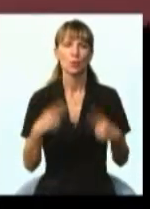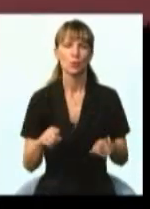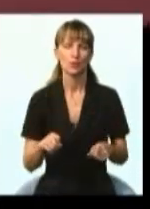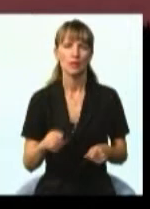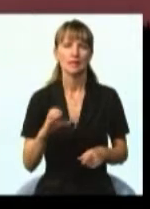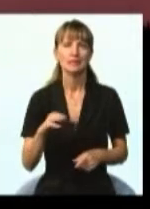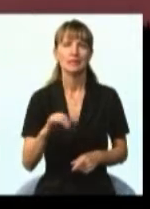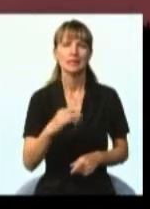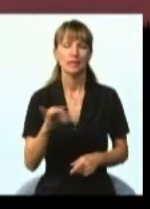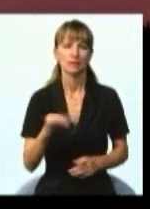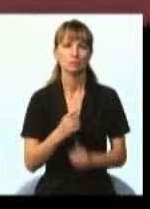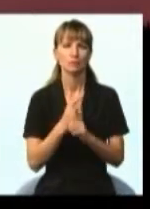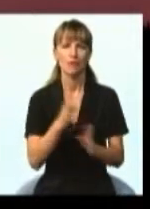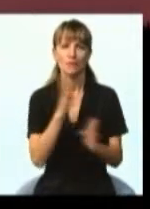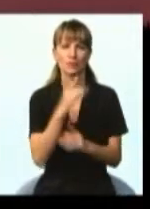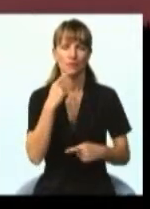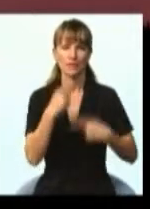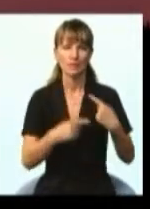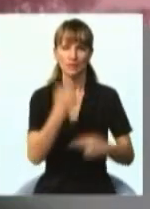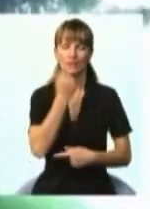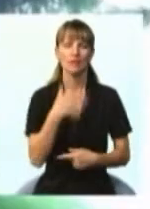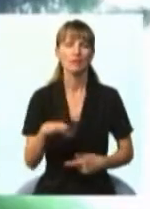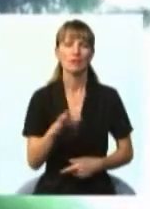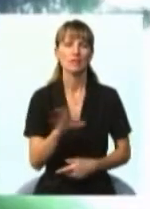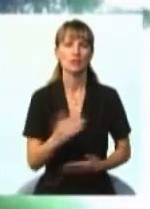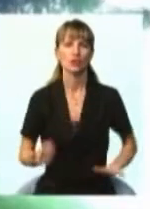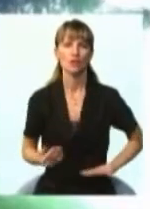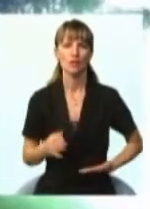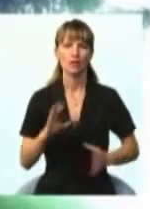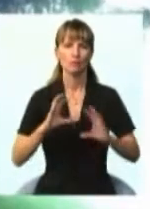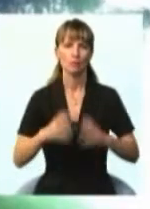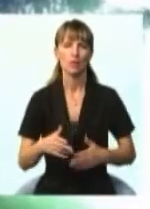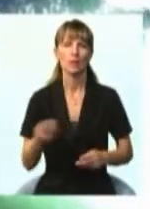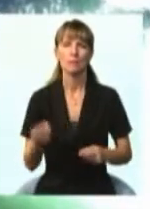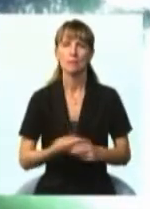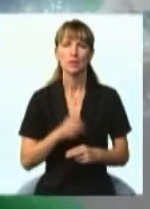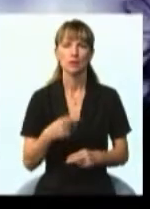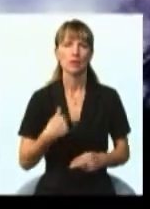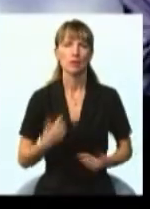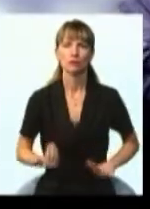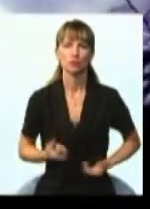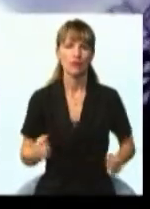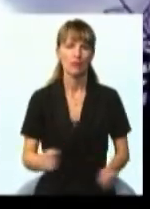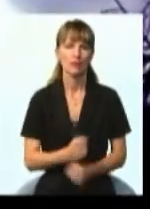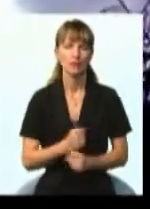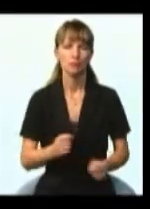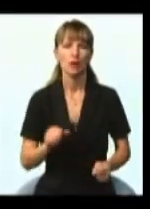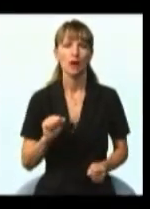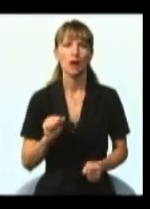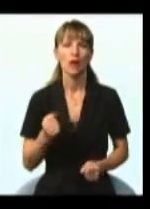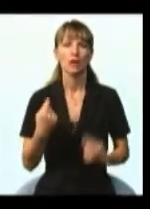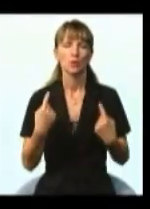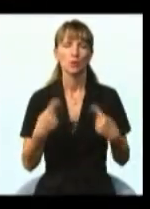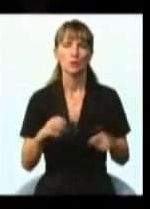повітря нас оточує завжди, адже завдяки йому усе живе на планеті дихає. Без нього нам не прожити. А ось без